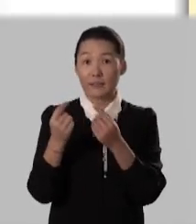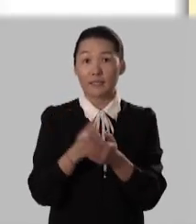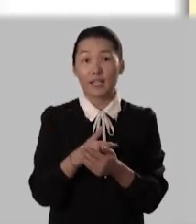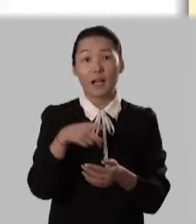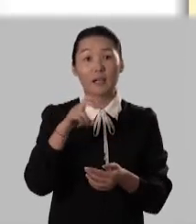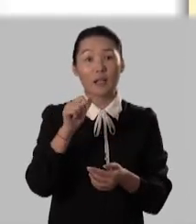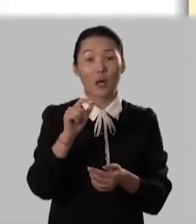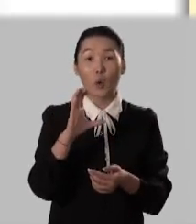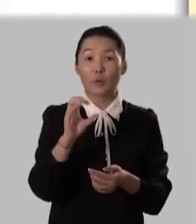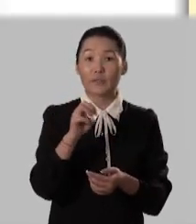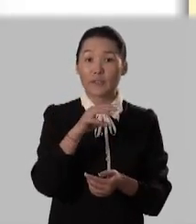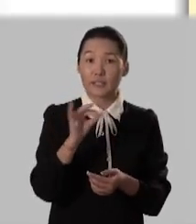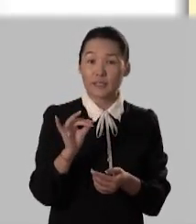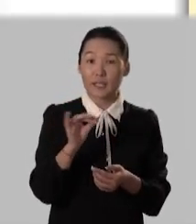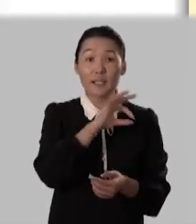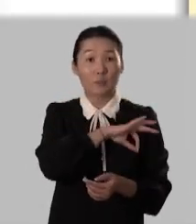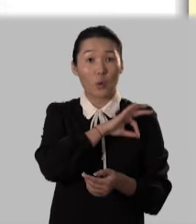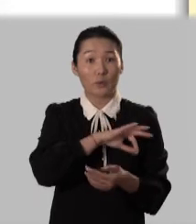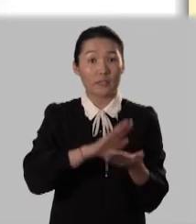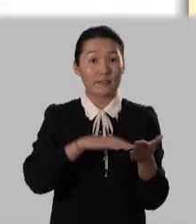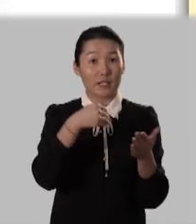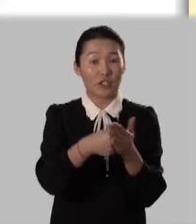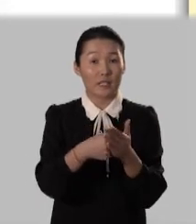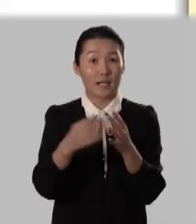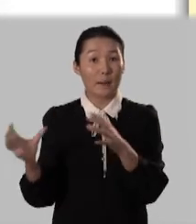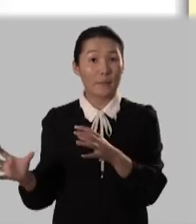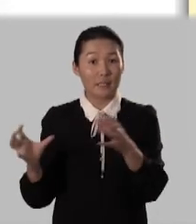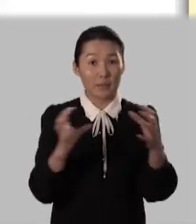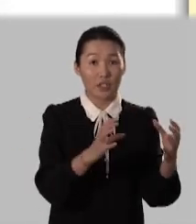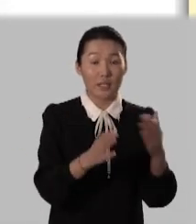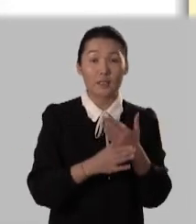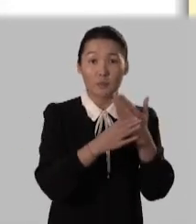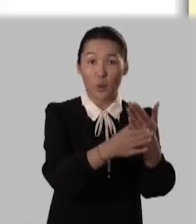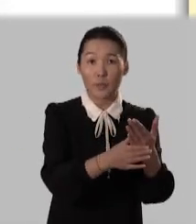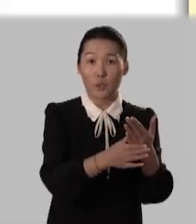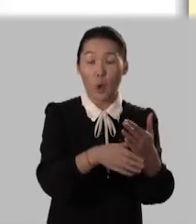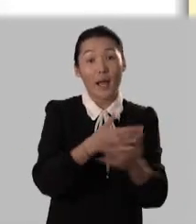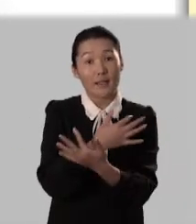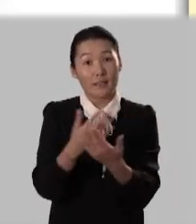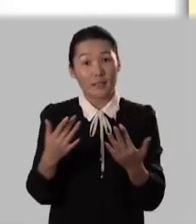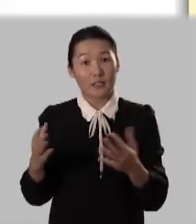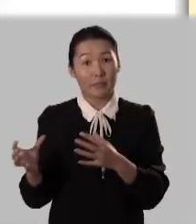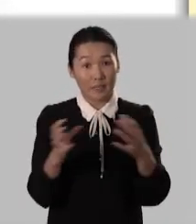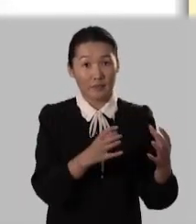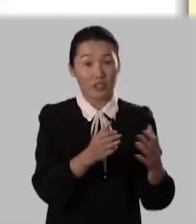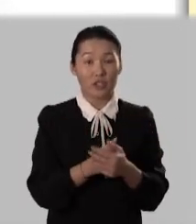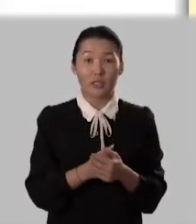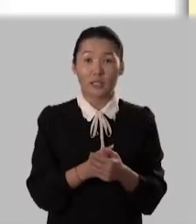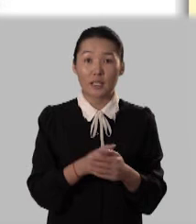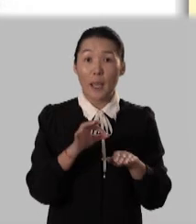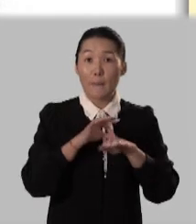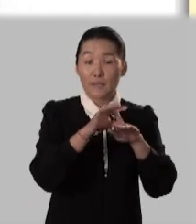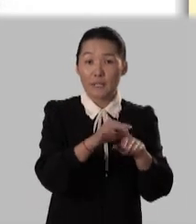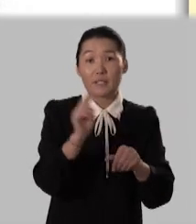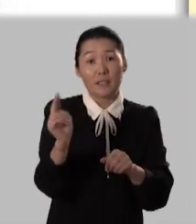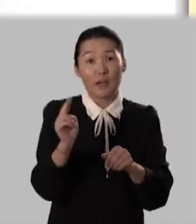используется в значениях перемещаться с помощью средств передвижения перевозить кого-то или что-либо